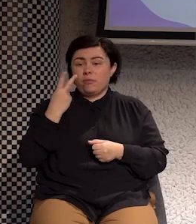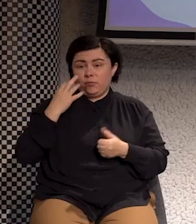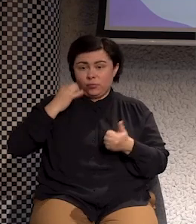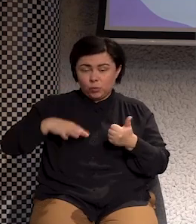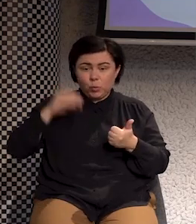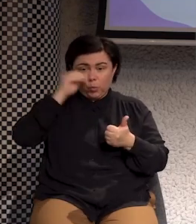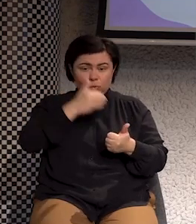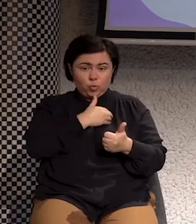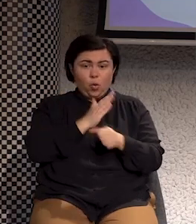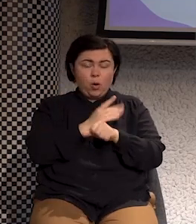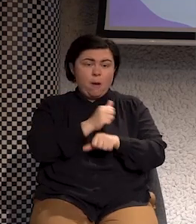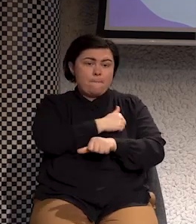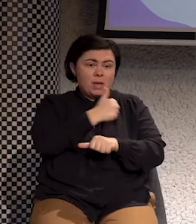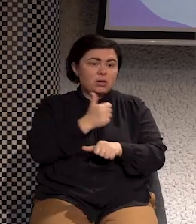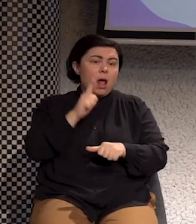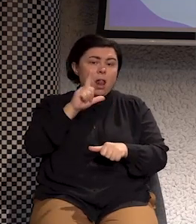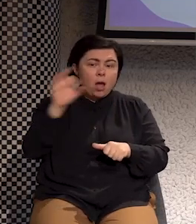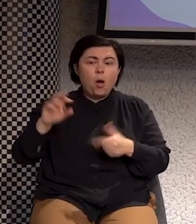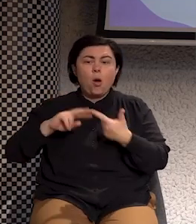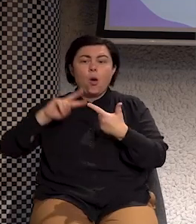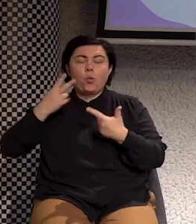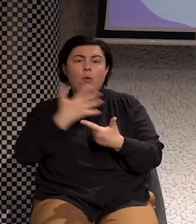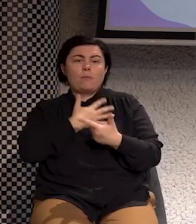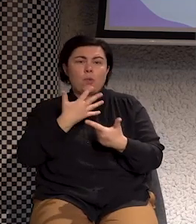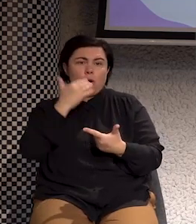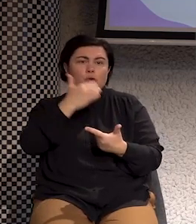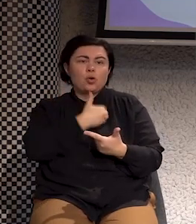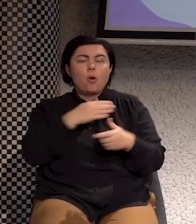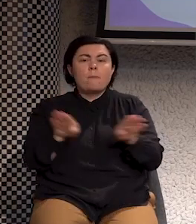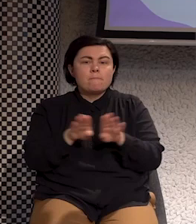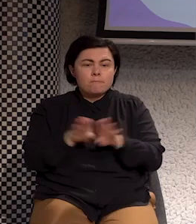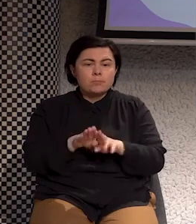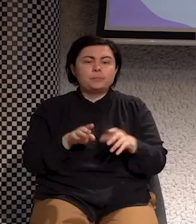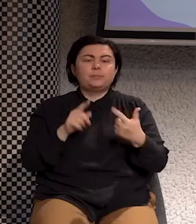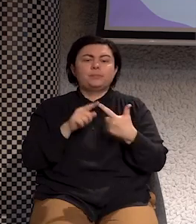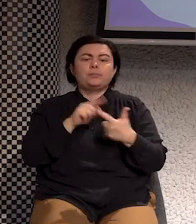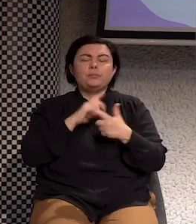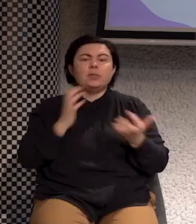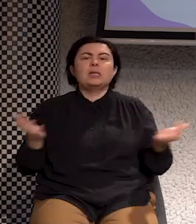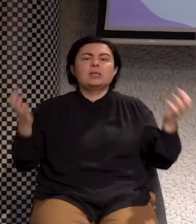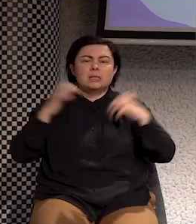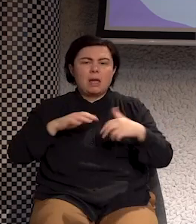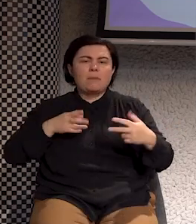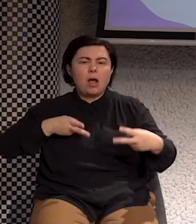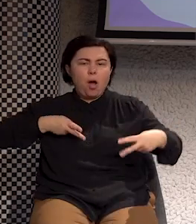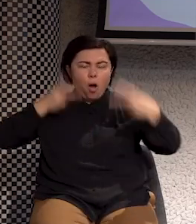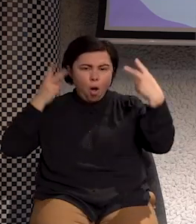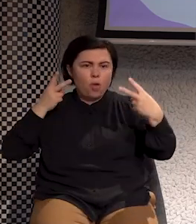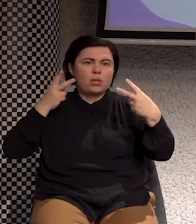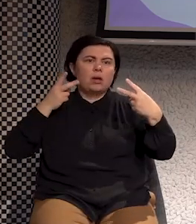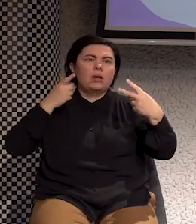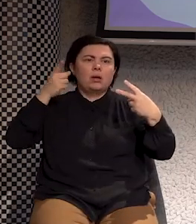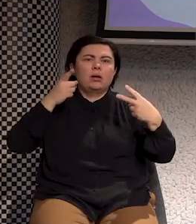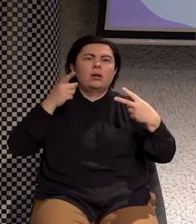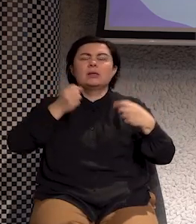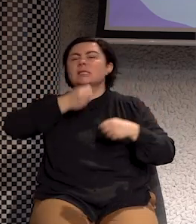uczy się w szkole średniej, w pierwszej klasie liceum. Drugi uczy się w piątej klasie szkoły podstawowej. I miałem zebranie online'owe w